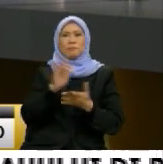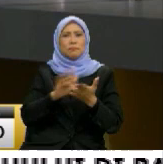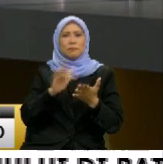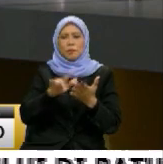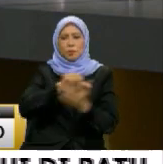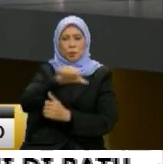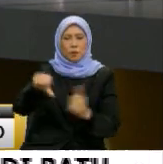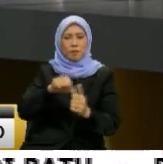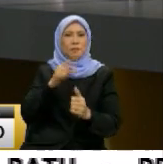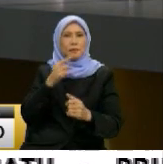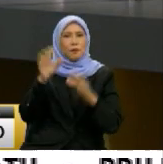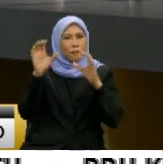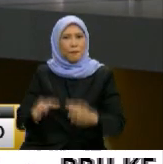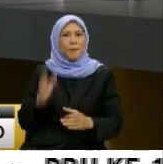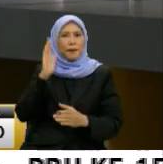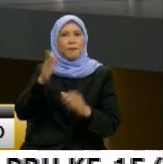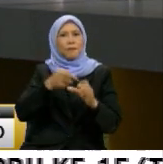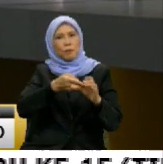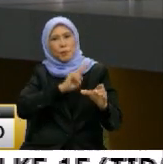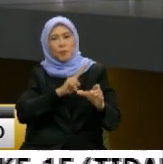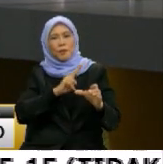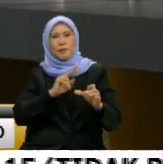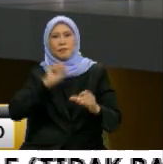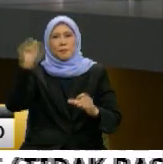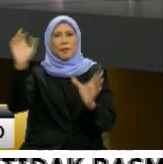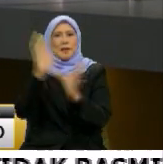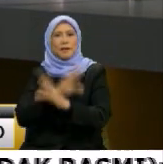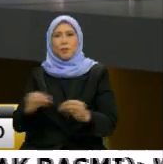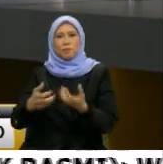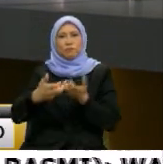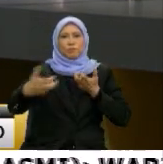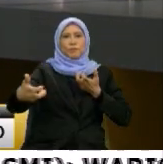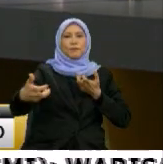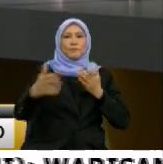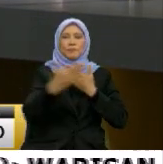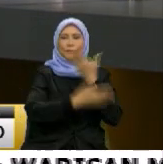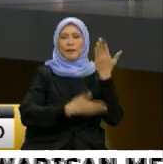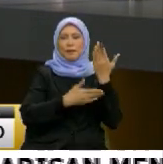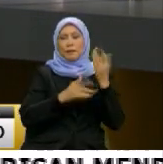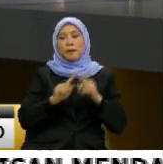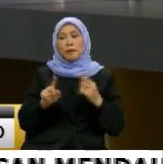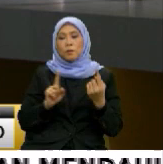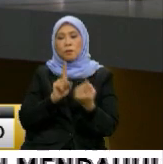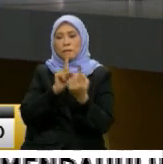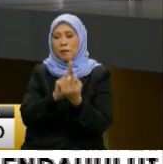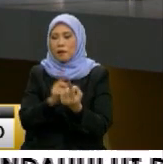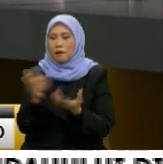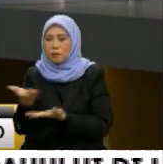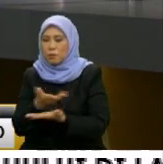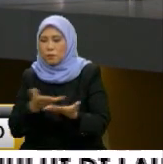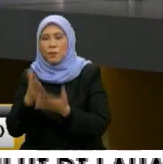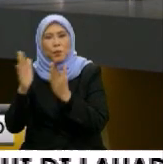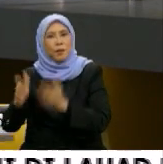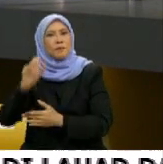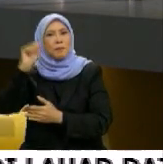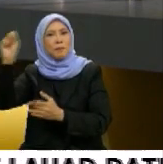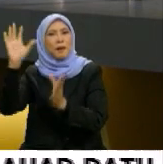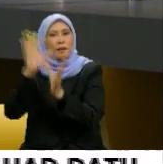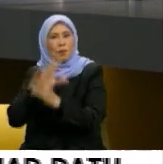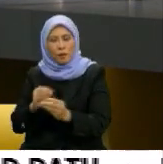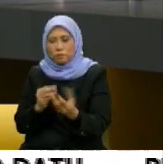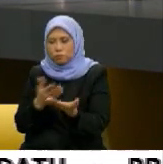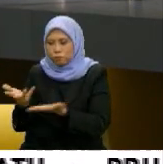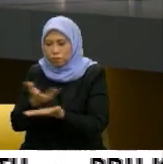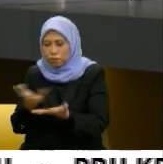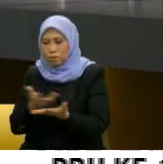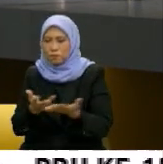media dah confirm akan berlaku, pemisahan, separation. Tapi bila turun padang, turun jumpa orang Sabah dan Sarawak, anak